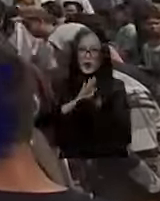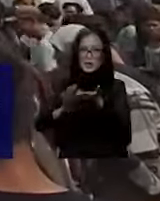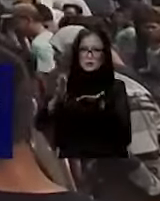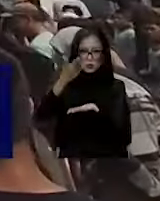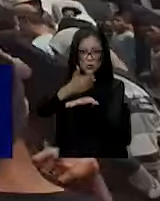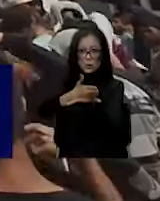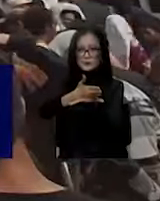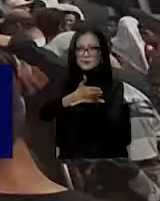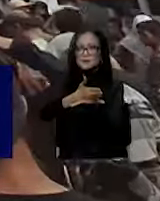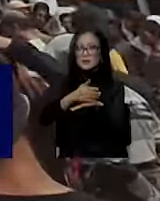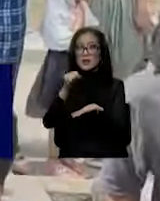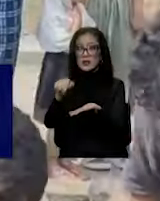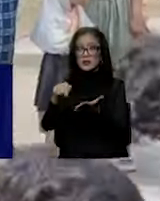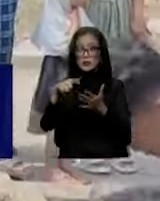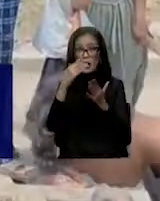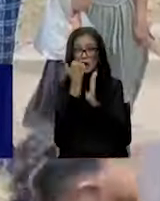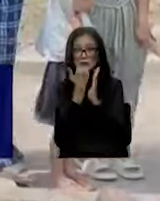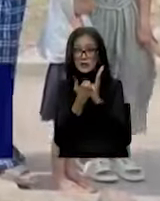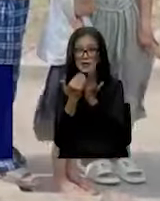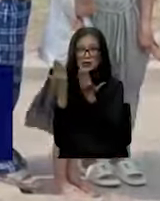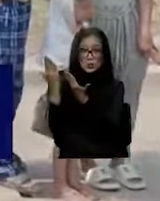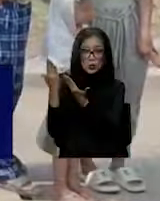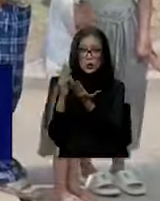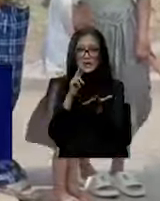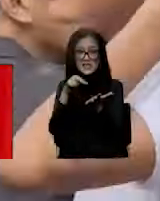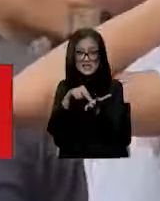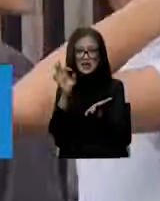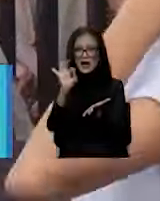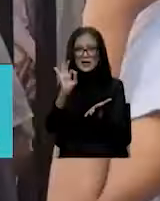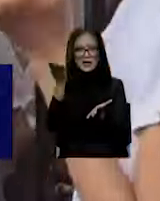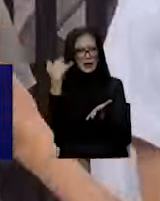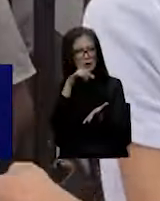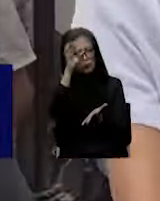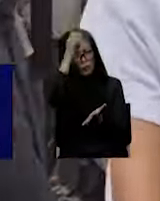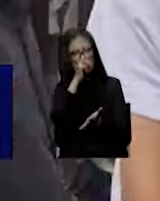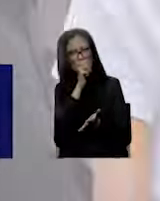tidak memiliki izin. Polisi sebelumnya sempat meminta pengusaha batik menunda acara.